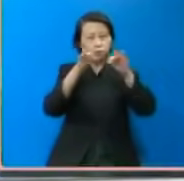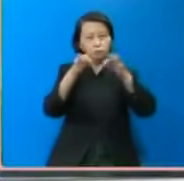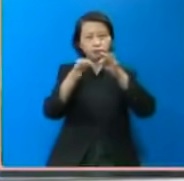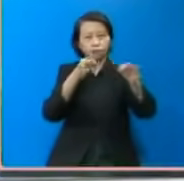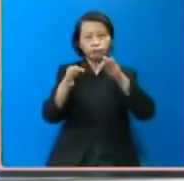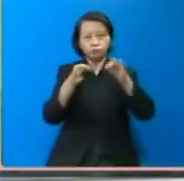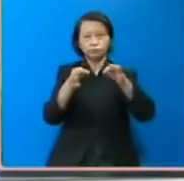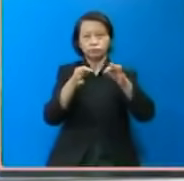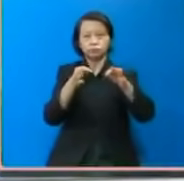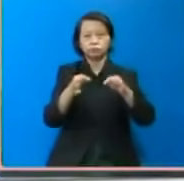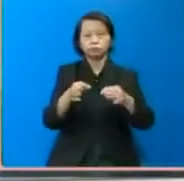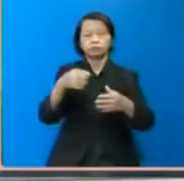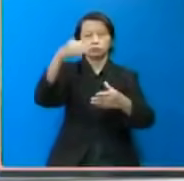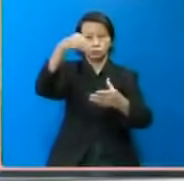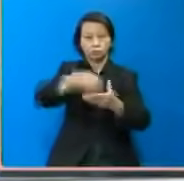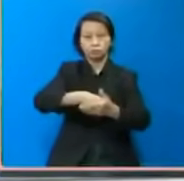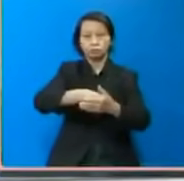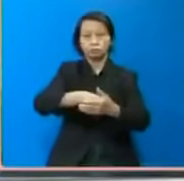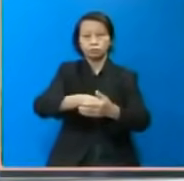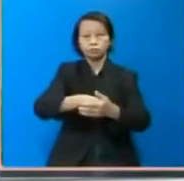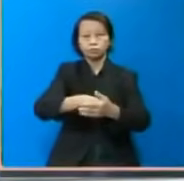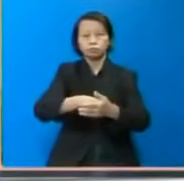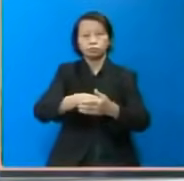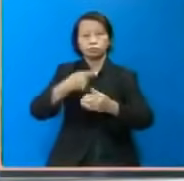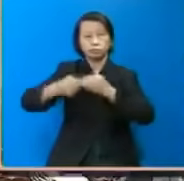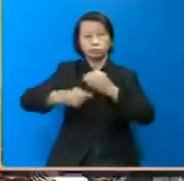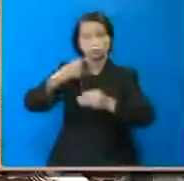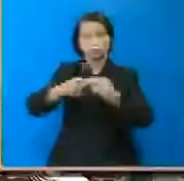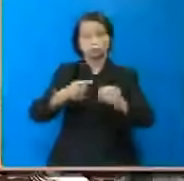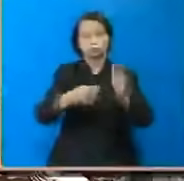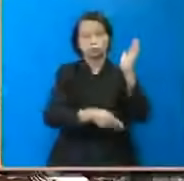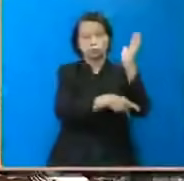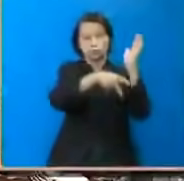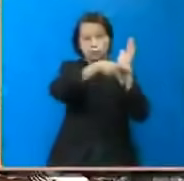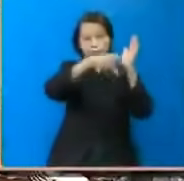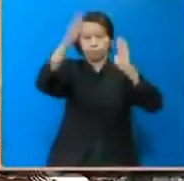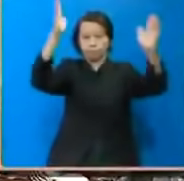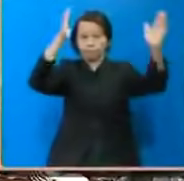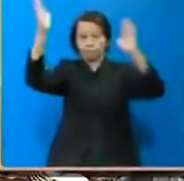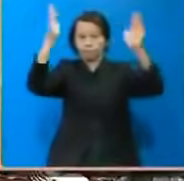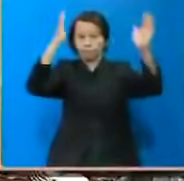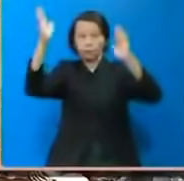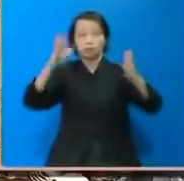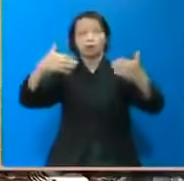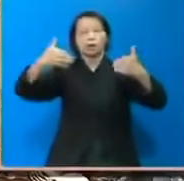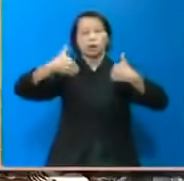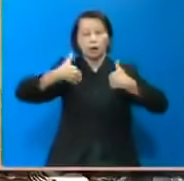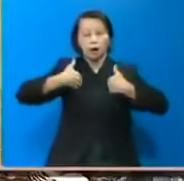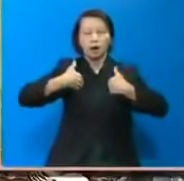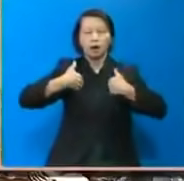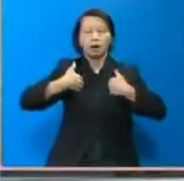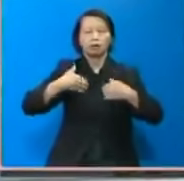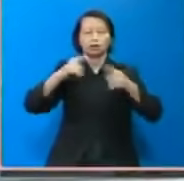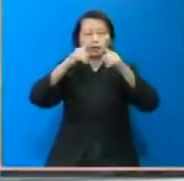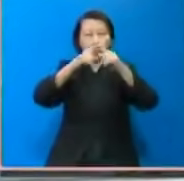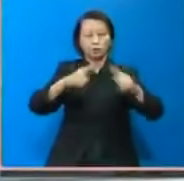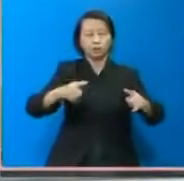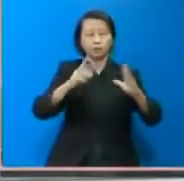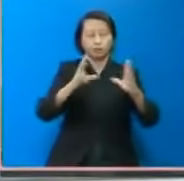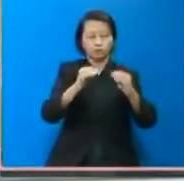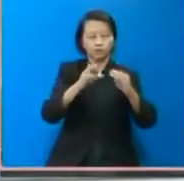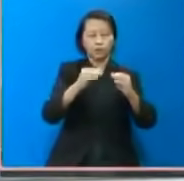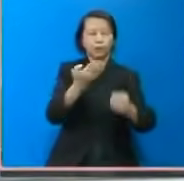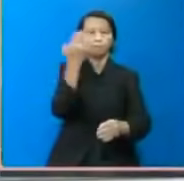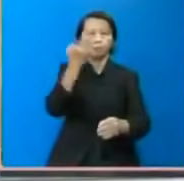Bahawa dalam konteks Parlimen Malaysia ada sidang biasa